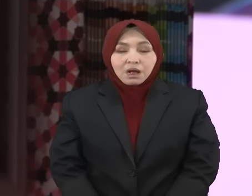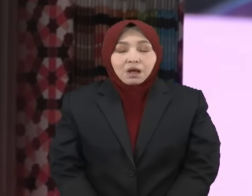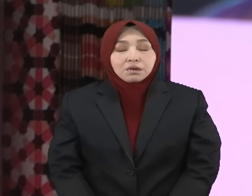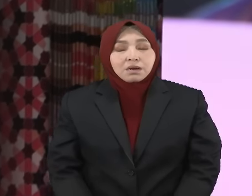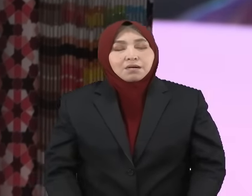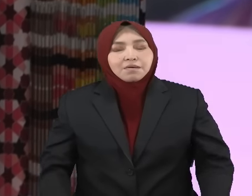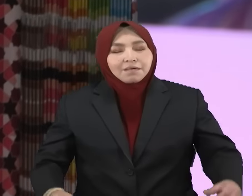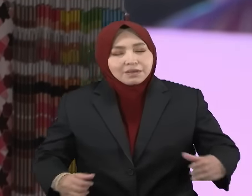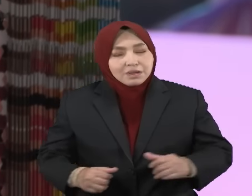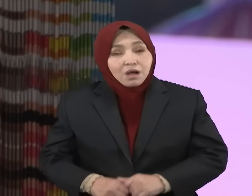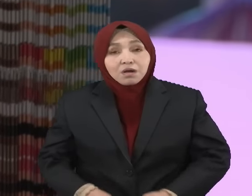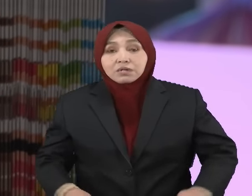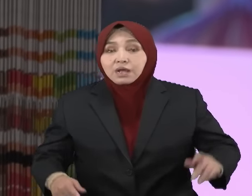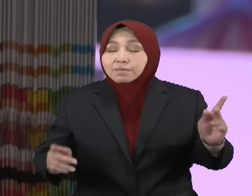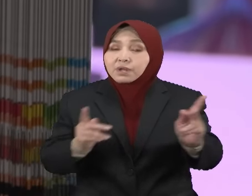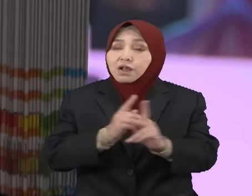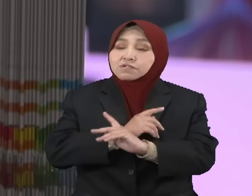رحمن يا